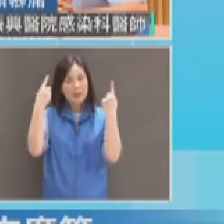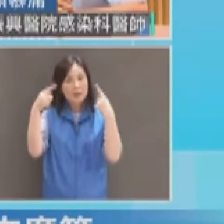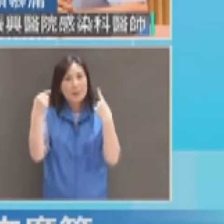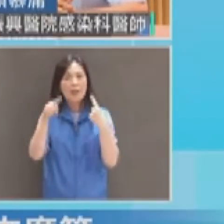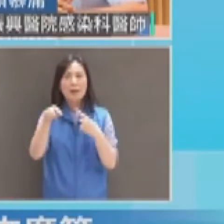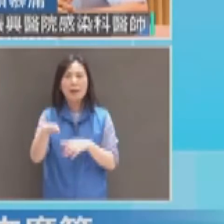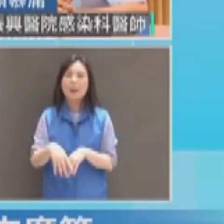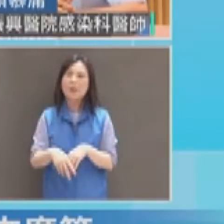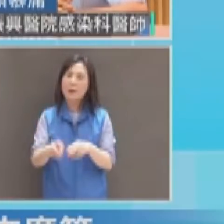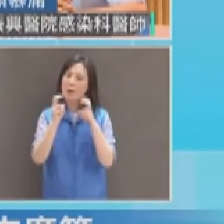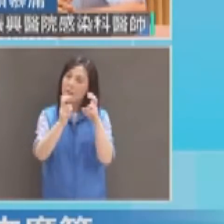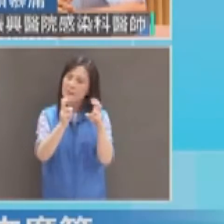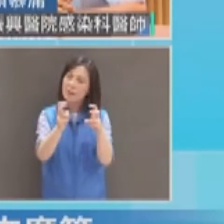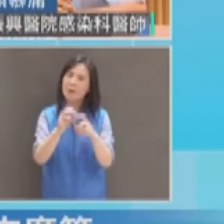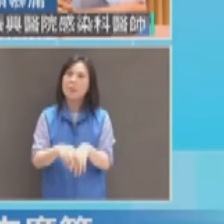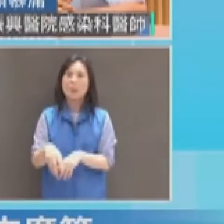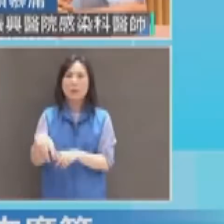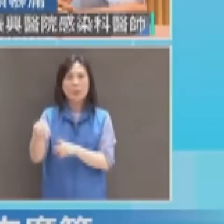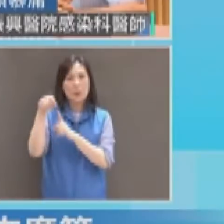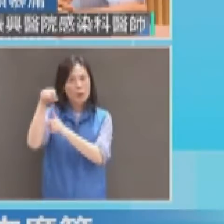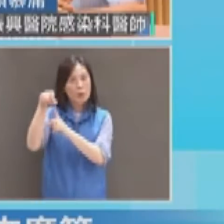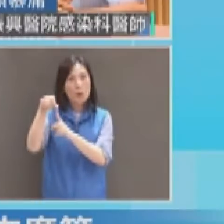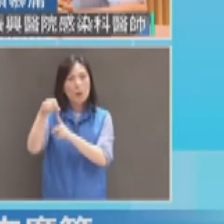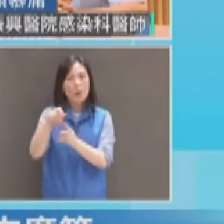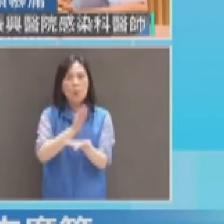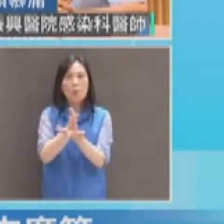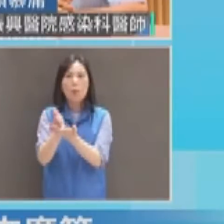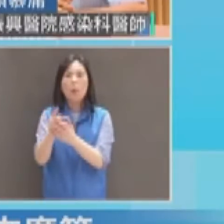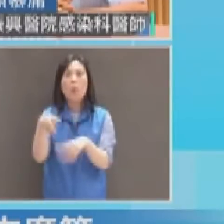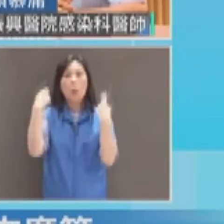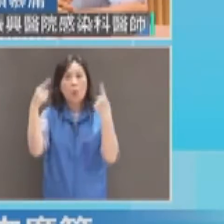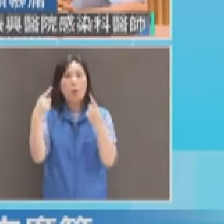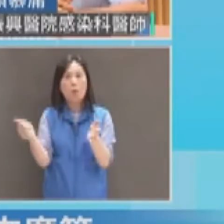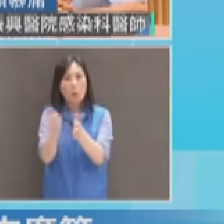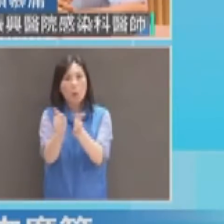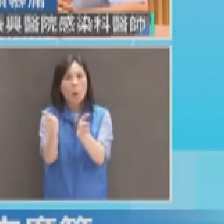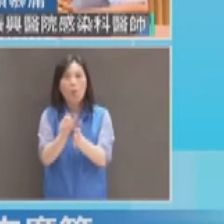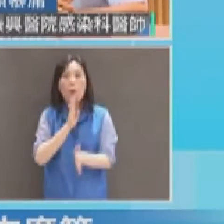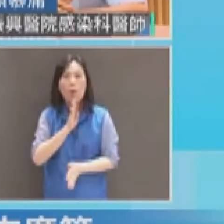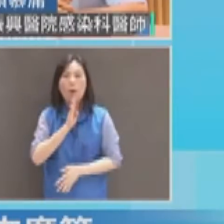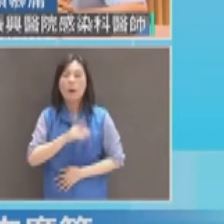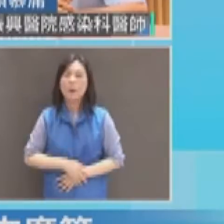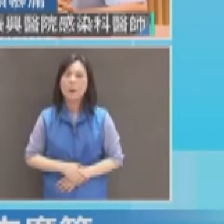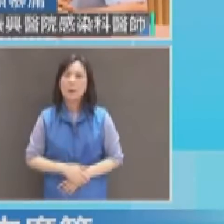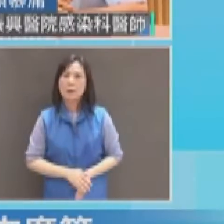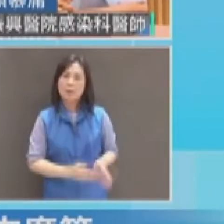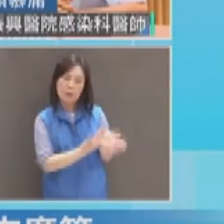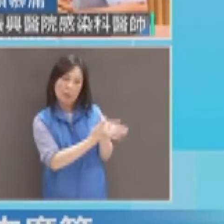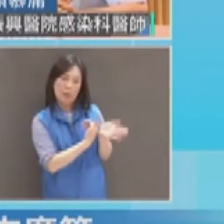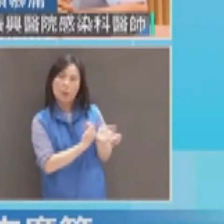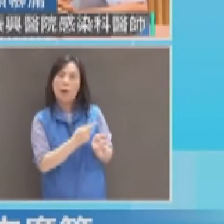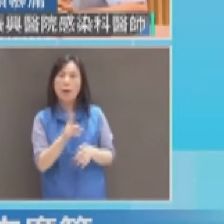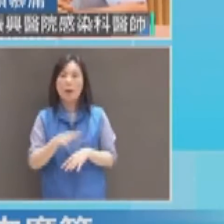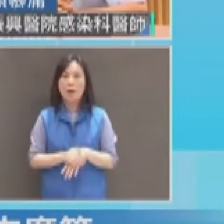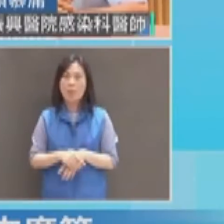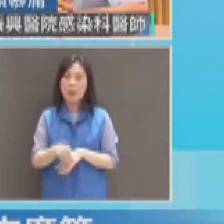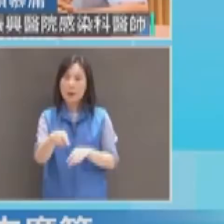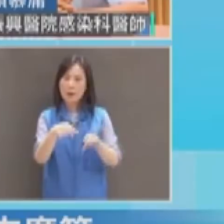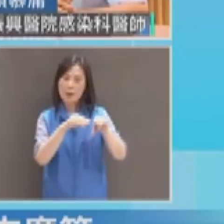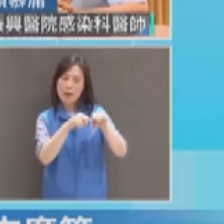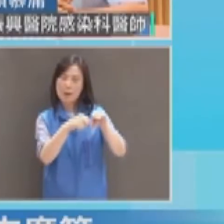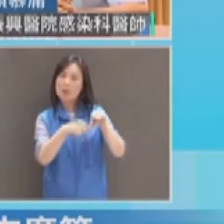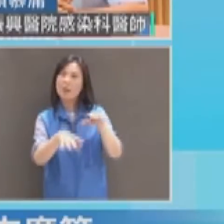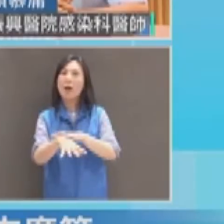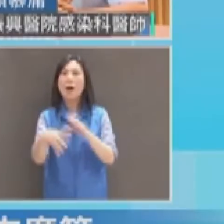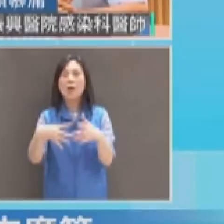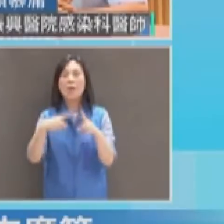是捷运，可以是公共汽车。我们先看左边这一张，那车厢里面已经没有什么人了，但我们这位